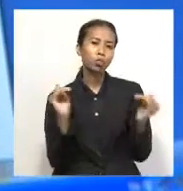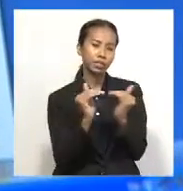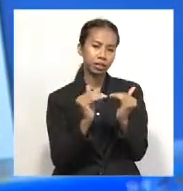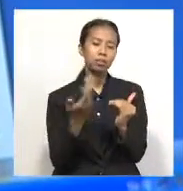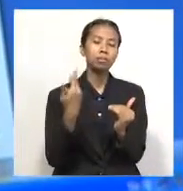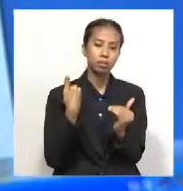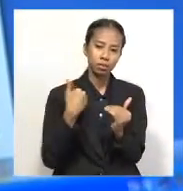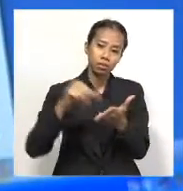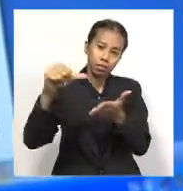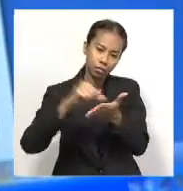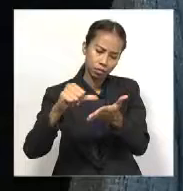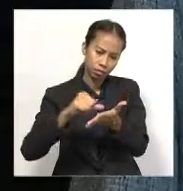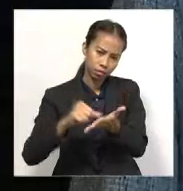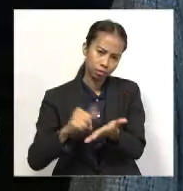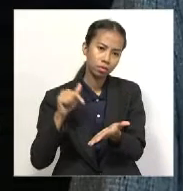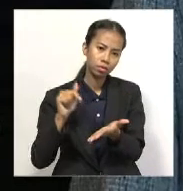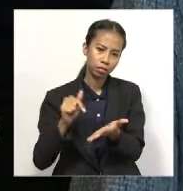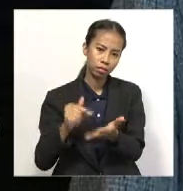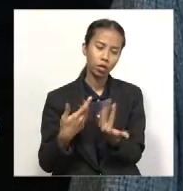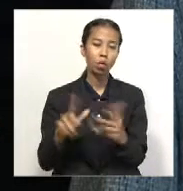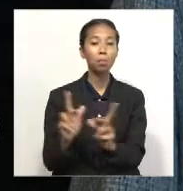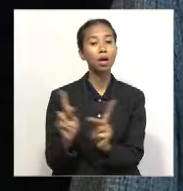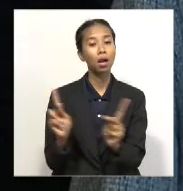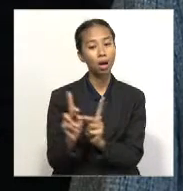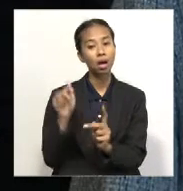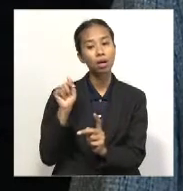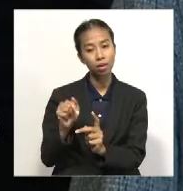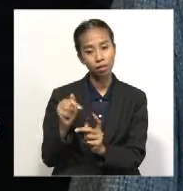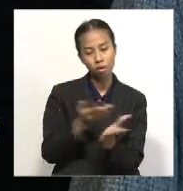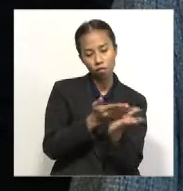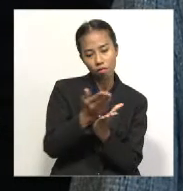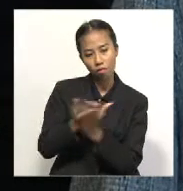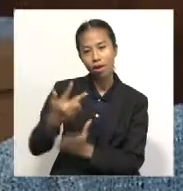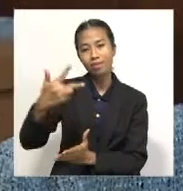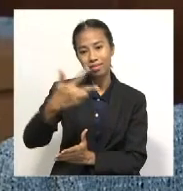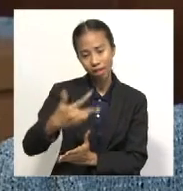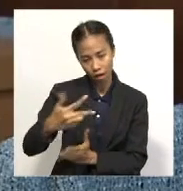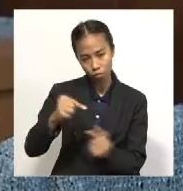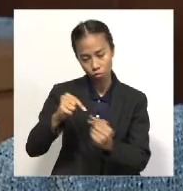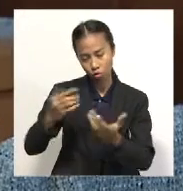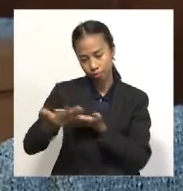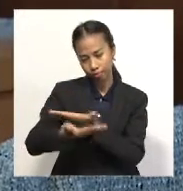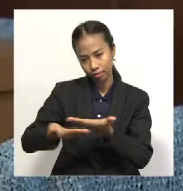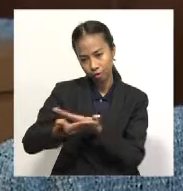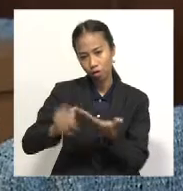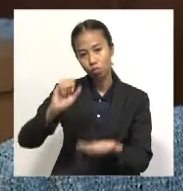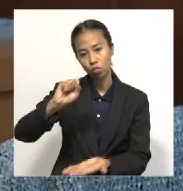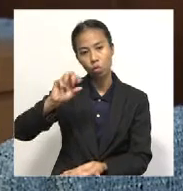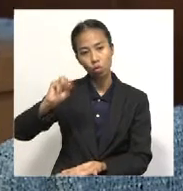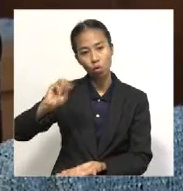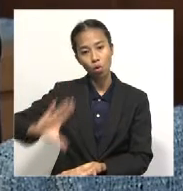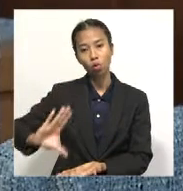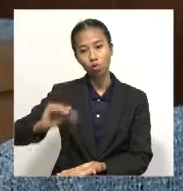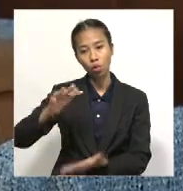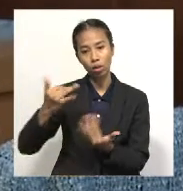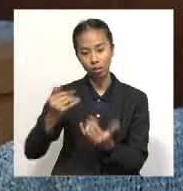พและมีการแก้ไขกลับมาในชั้นของการตั้งคณะกรรมาธิการร่วม3ฝ่ายในชั้นการพิจารณาของสนช.รวมถึง